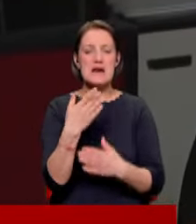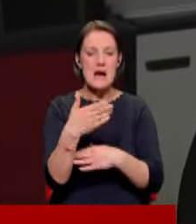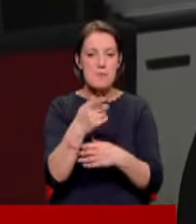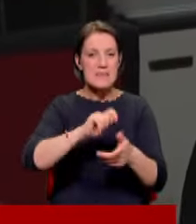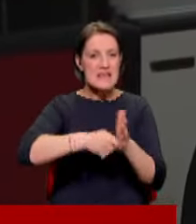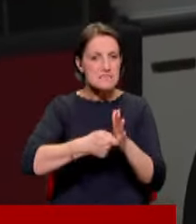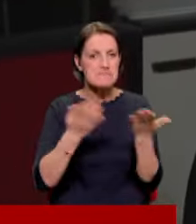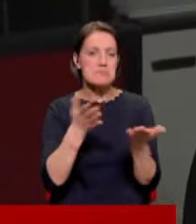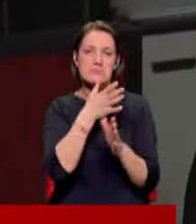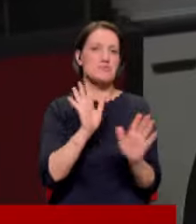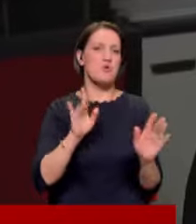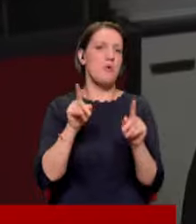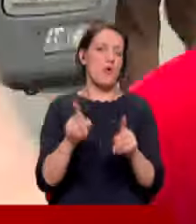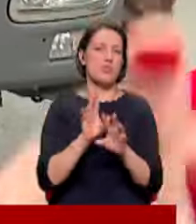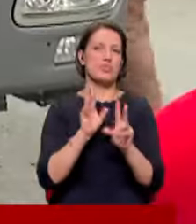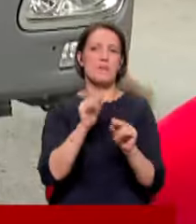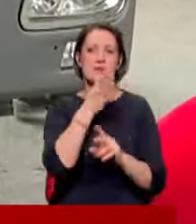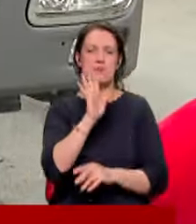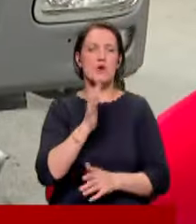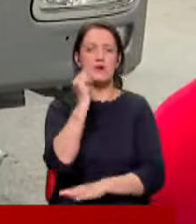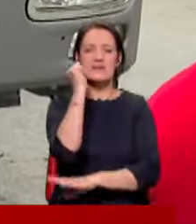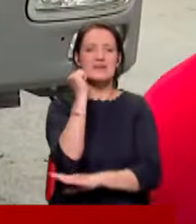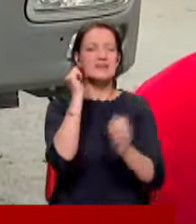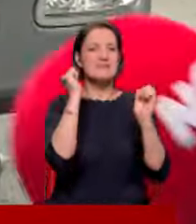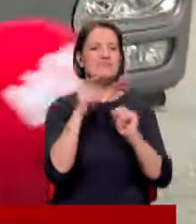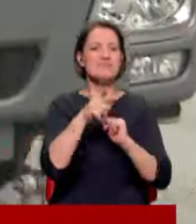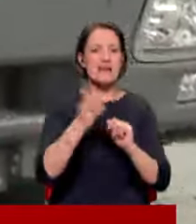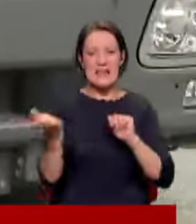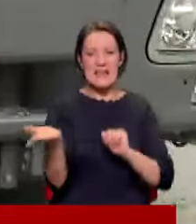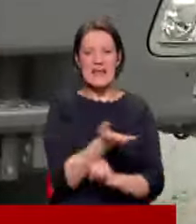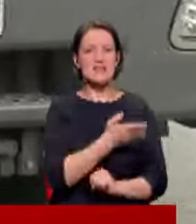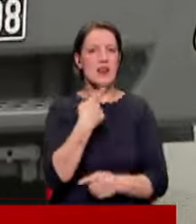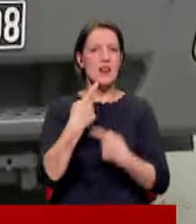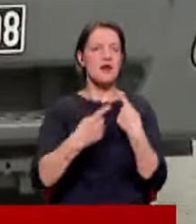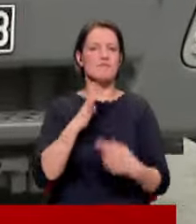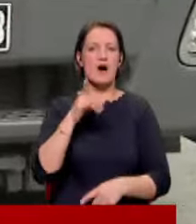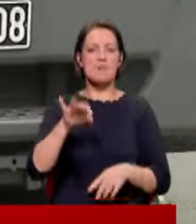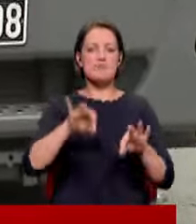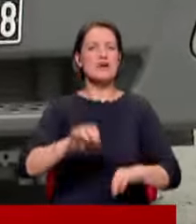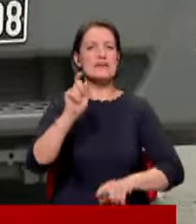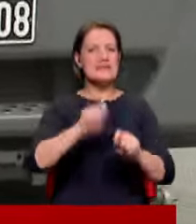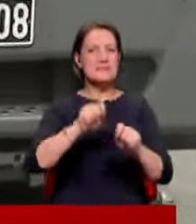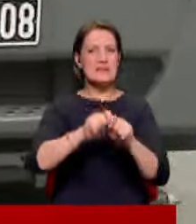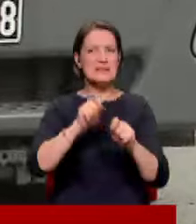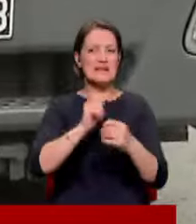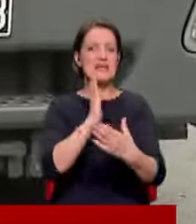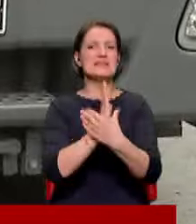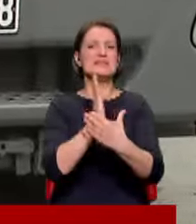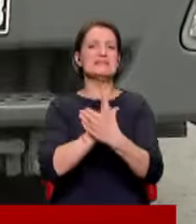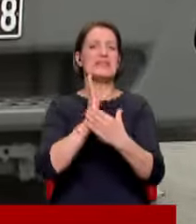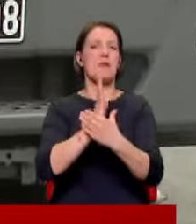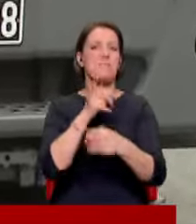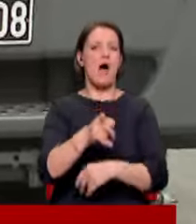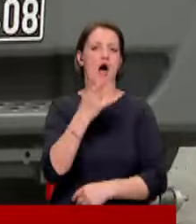mı kilitliymiş bilmiyorum, orasını bilmiyorum. Kolonların kesildiğine dair iddialar... Hayır, yok. Burası yapıldığında sinema salonu